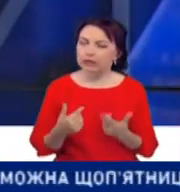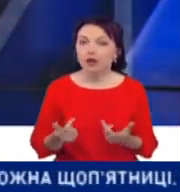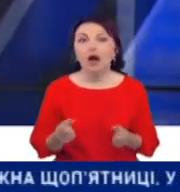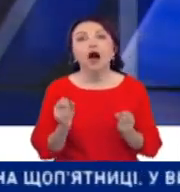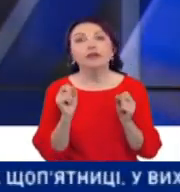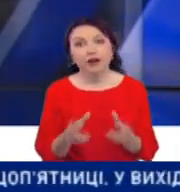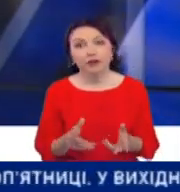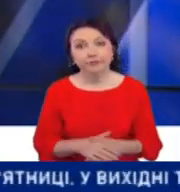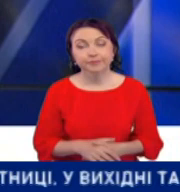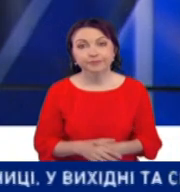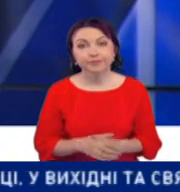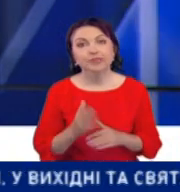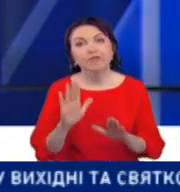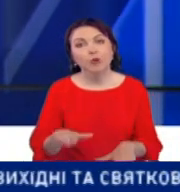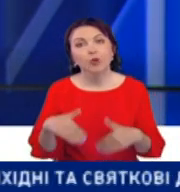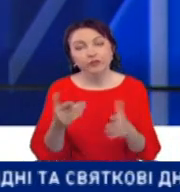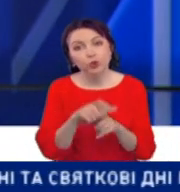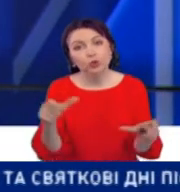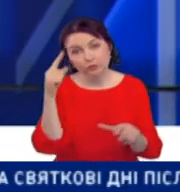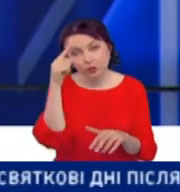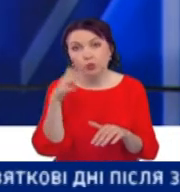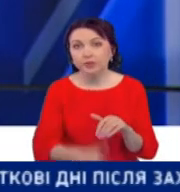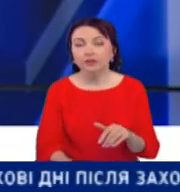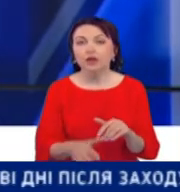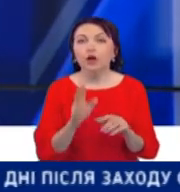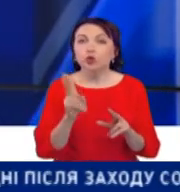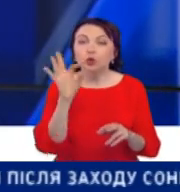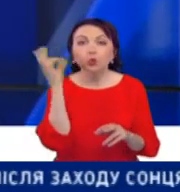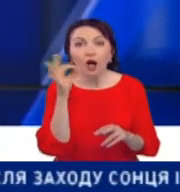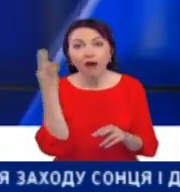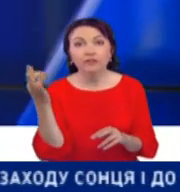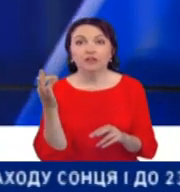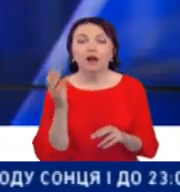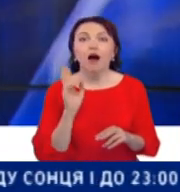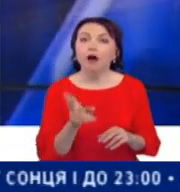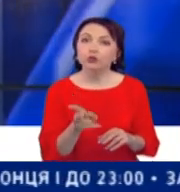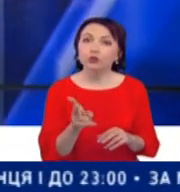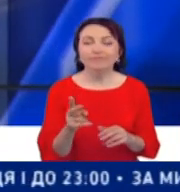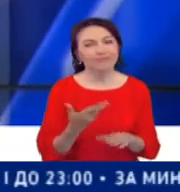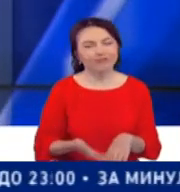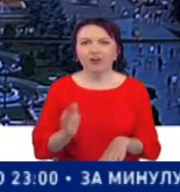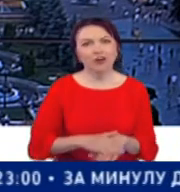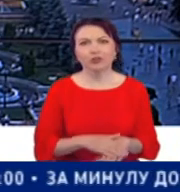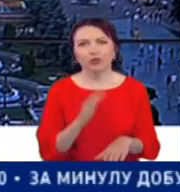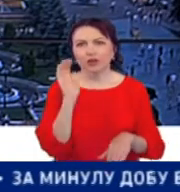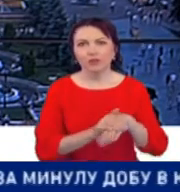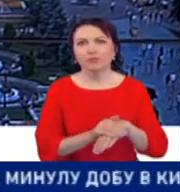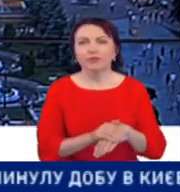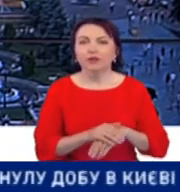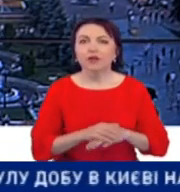от як би ви порадили б, да, людям зрозуміти, от хто лукавить, а хто... Це важко, звичайно, але ну, хоча